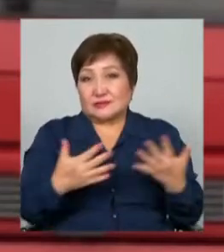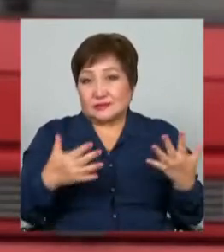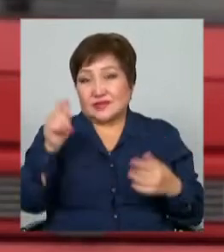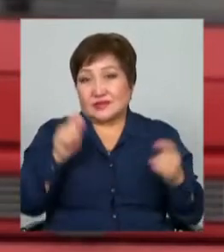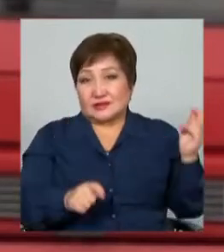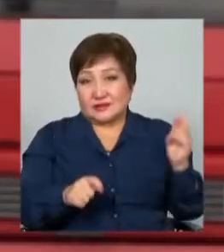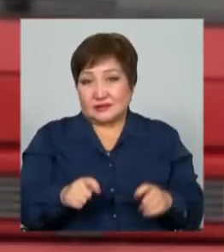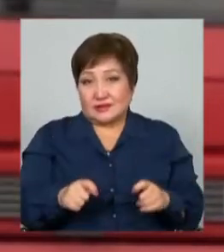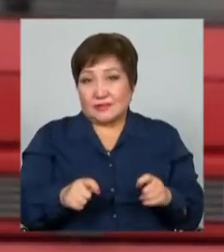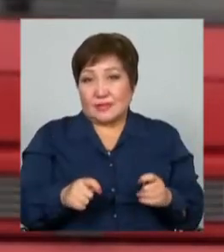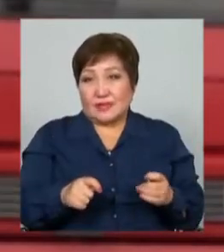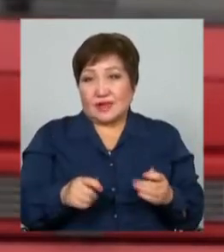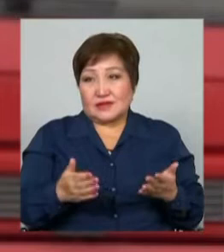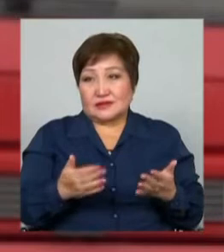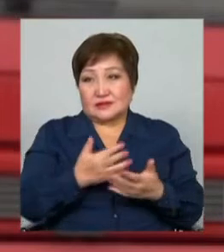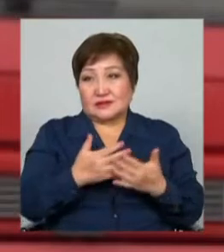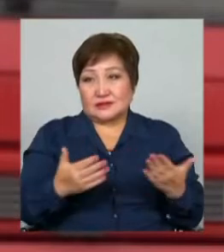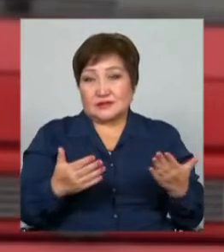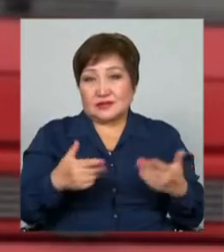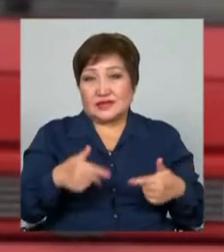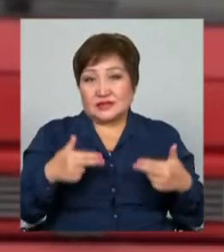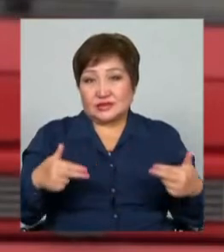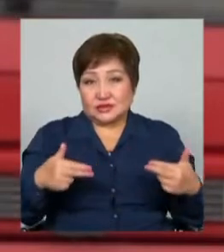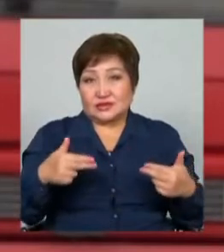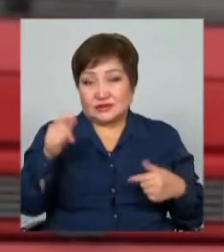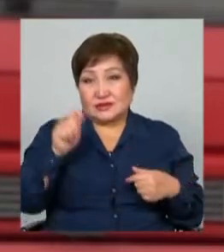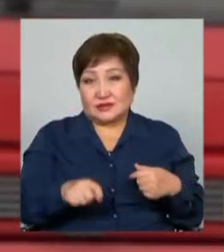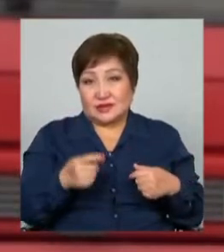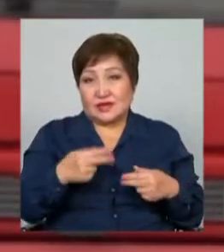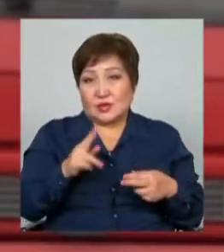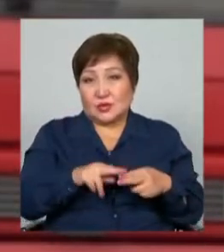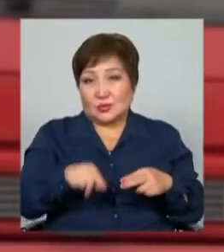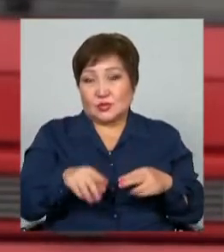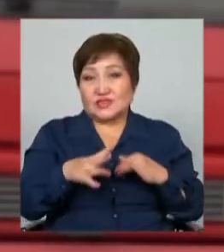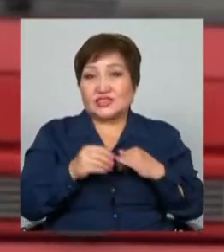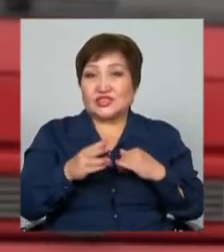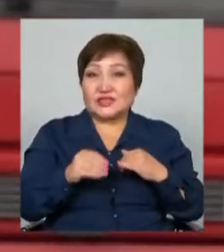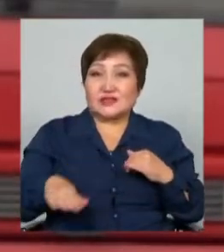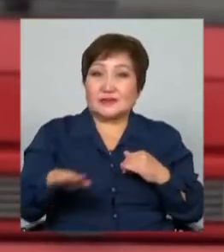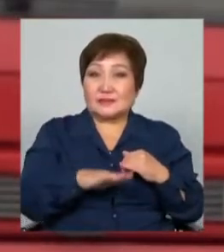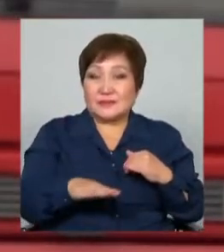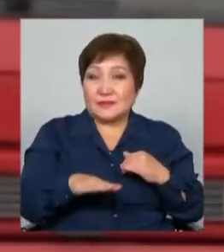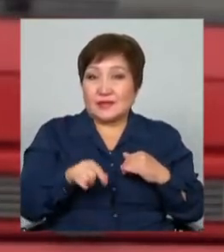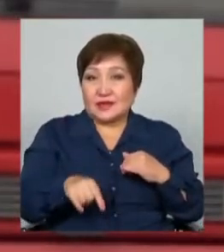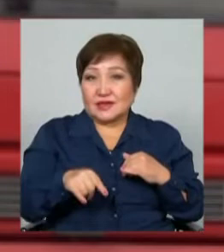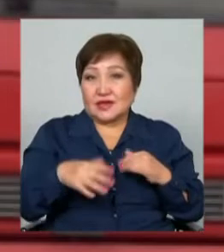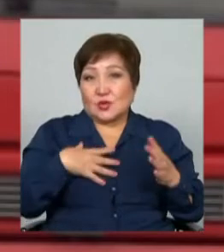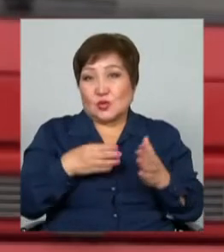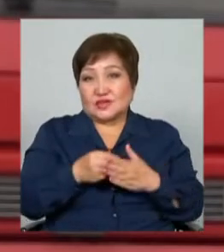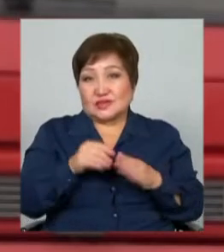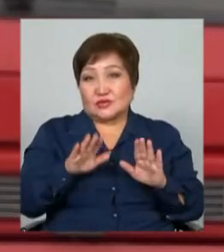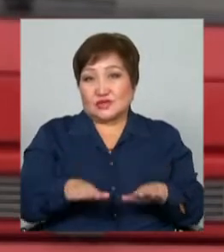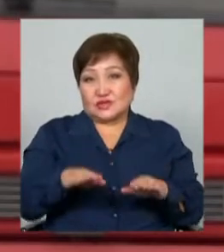тігінші келеді, келді осы жерде. Мұнда олар өзі іс ашылады,